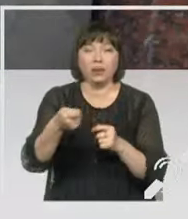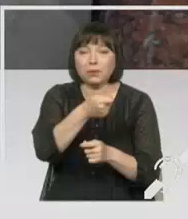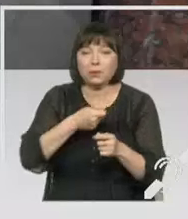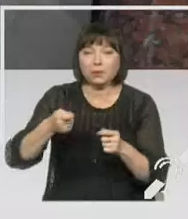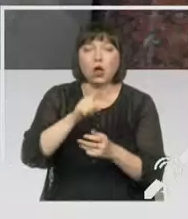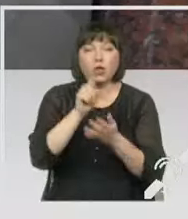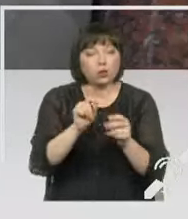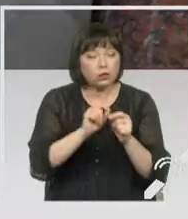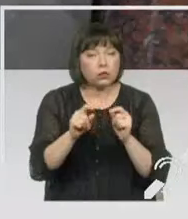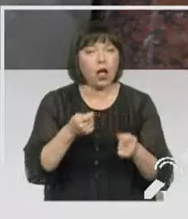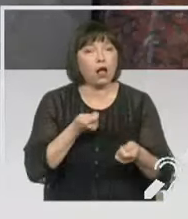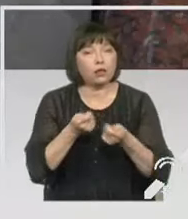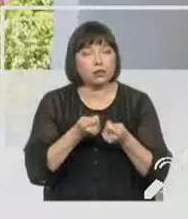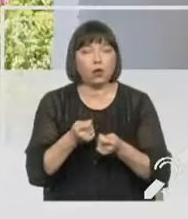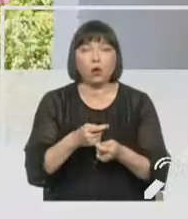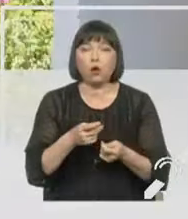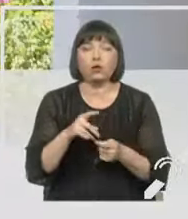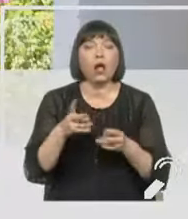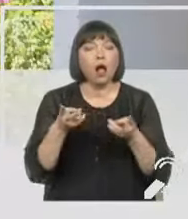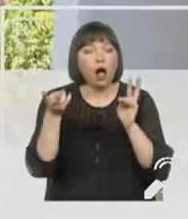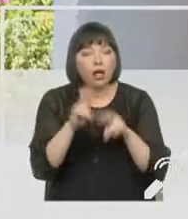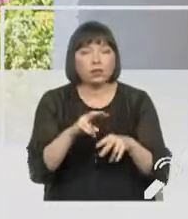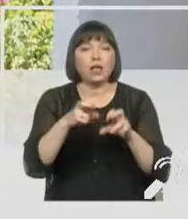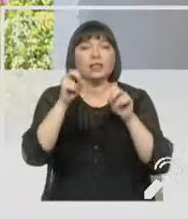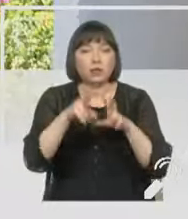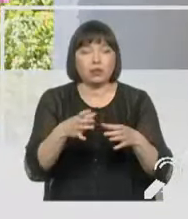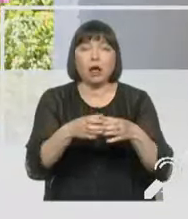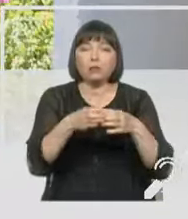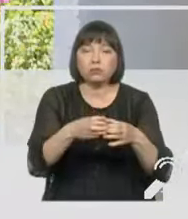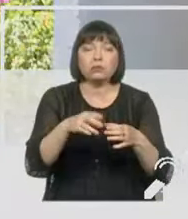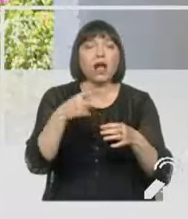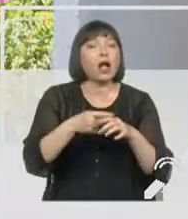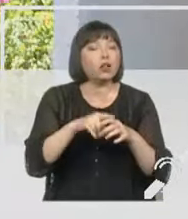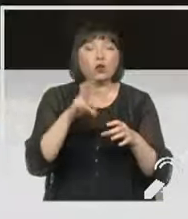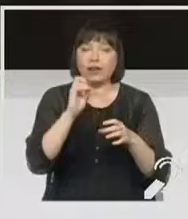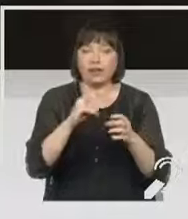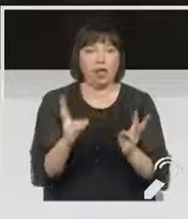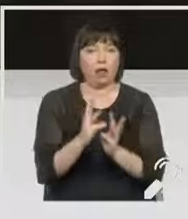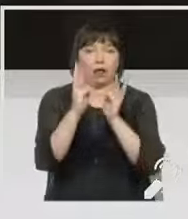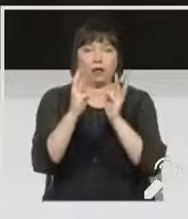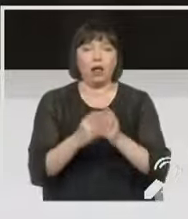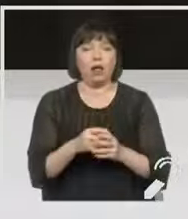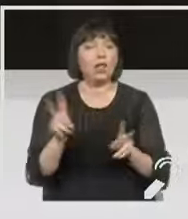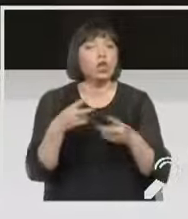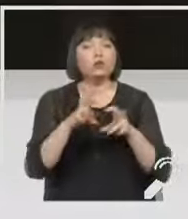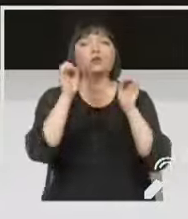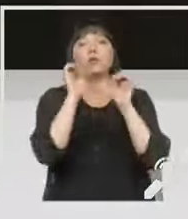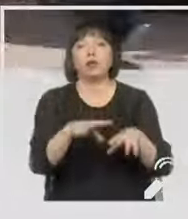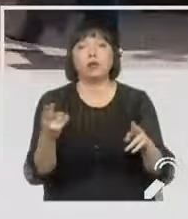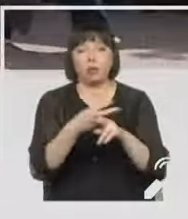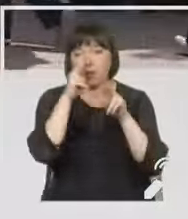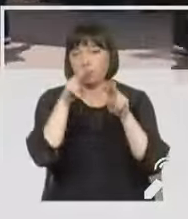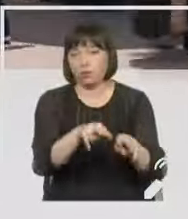să fie aprinse cu grijă, fiind plasate în cutii sau candele din materiale incombustibile și să nu fie lăsate